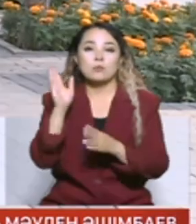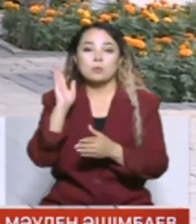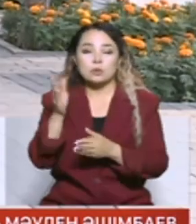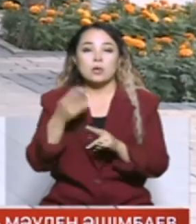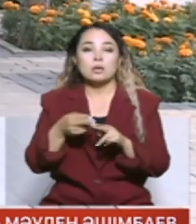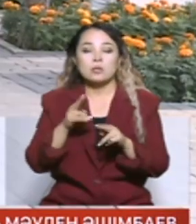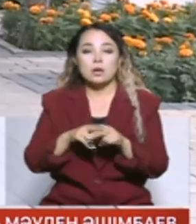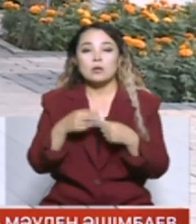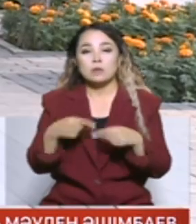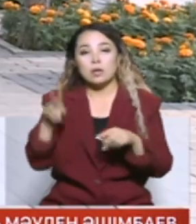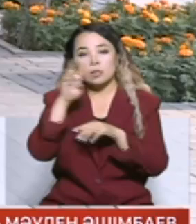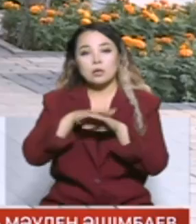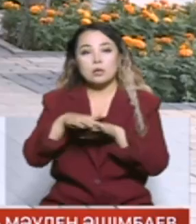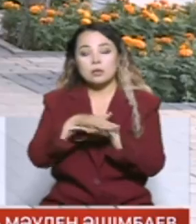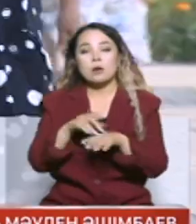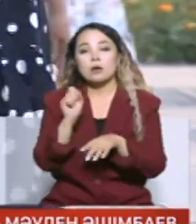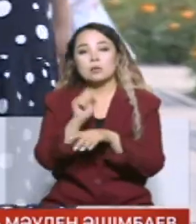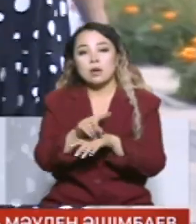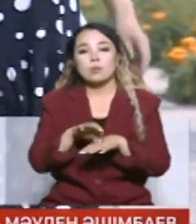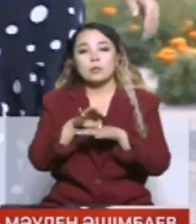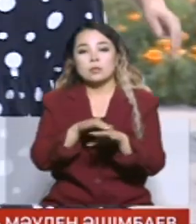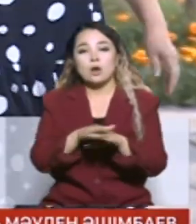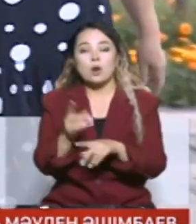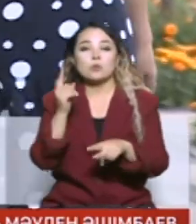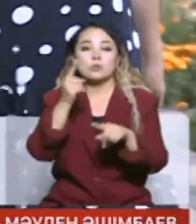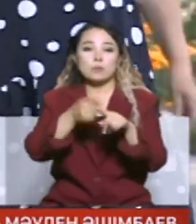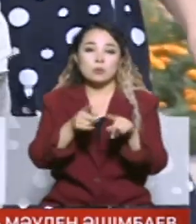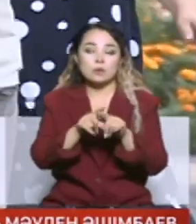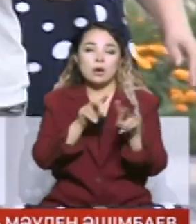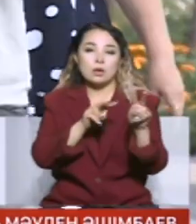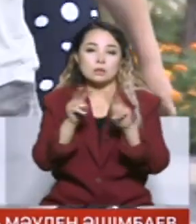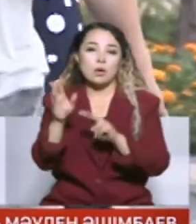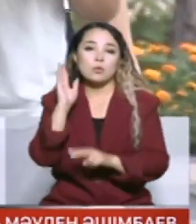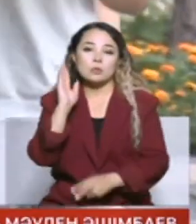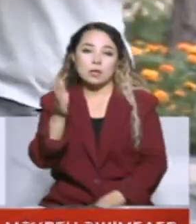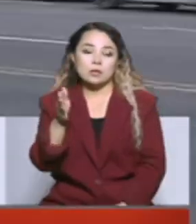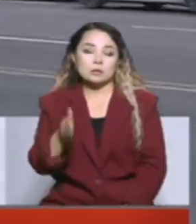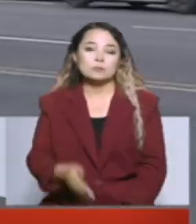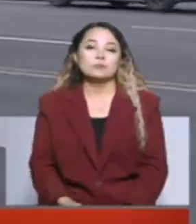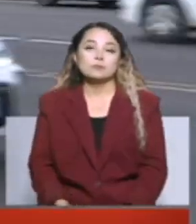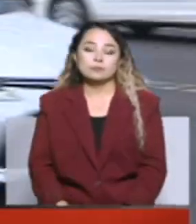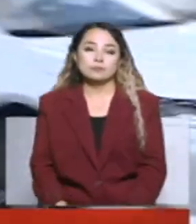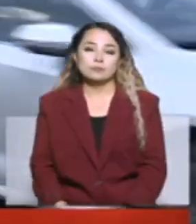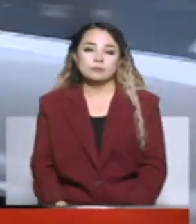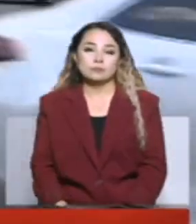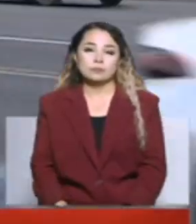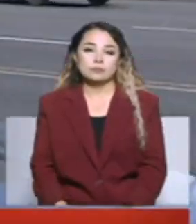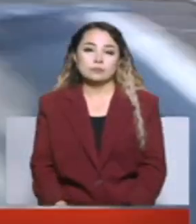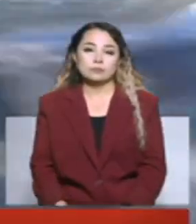Сонымен қатар өзге елдерден онлайн тапсырыс беретін қосымшалар да қадағаланбақ. Динара Жарқынбек, Қазақстан ұлттық телеарнасы.